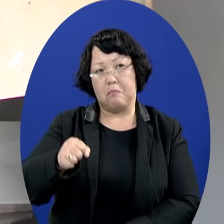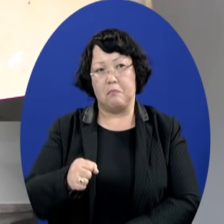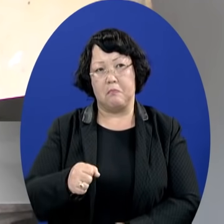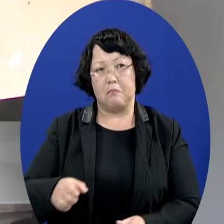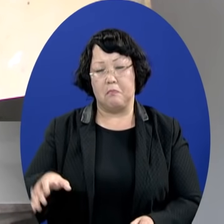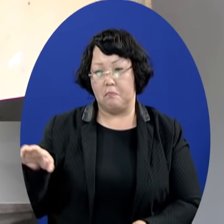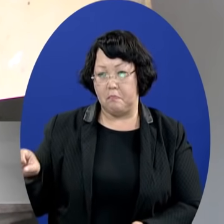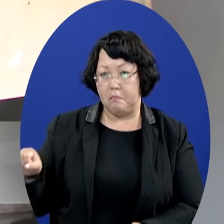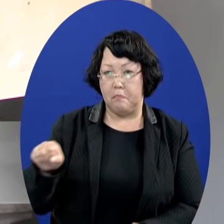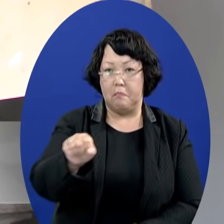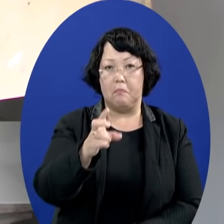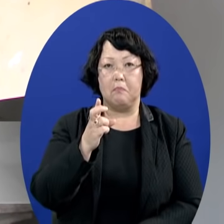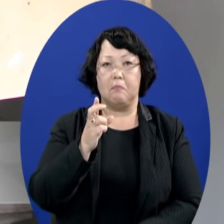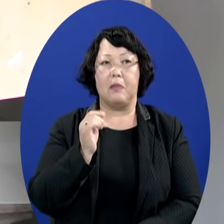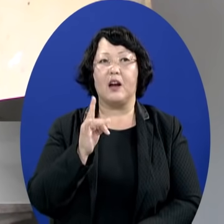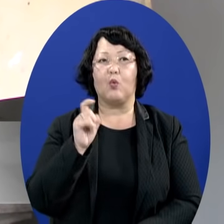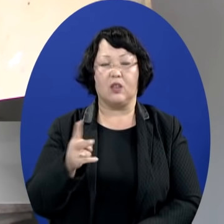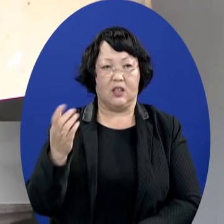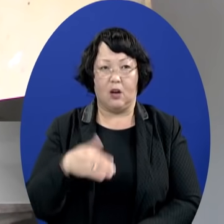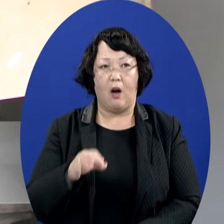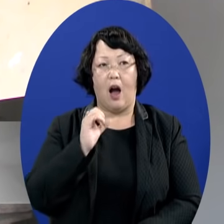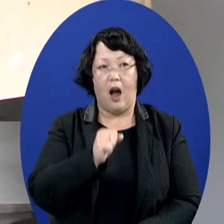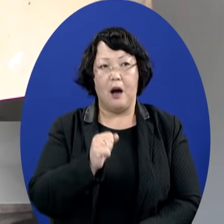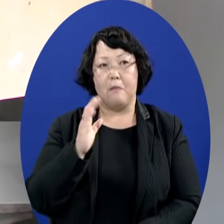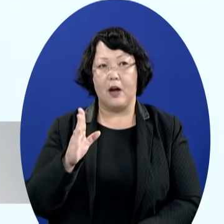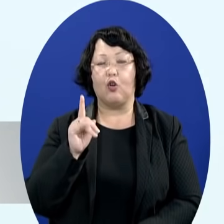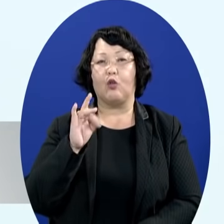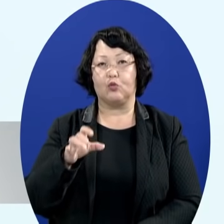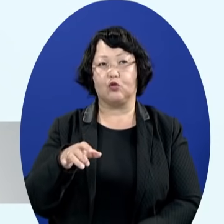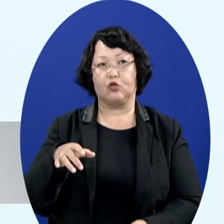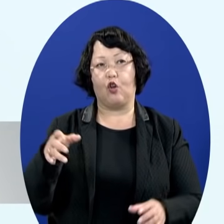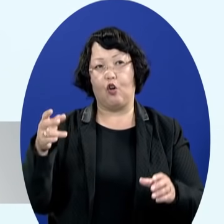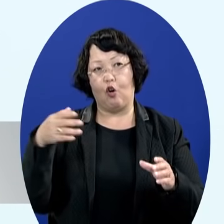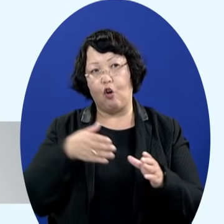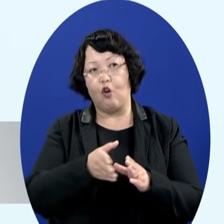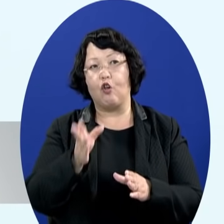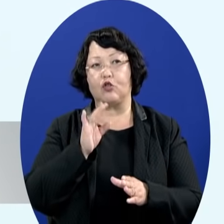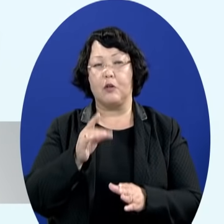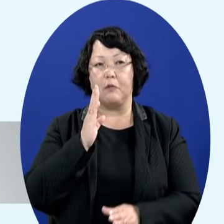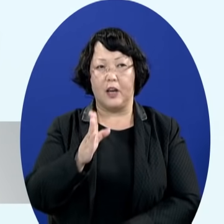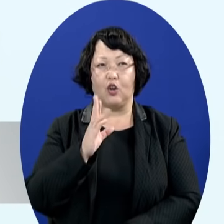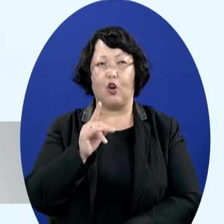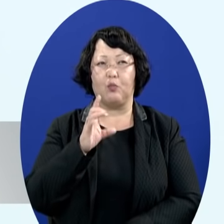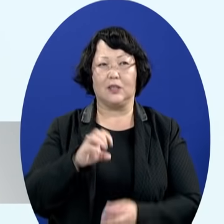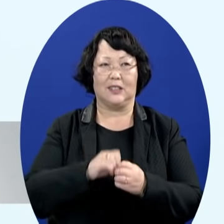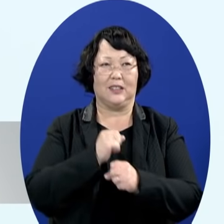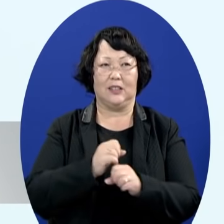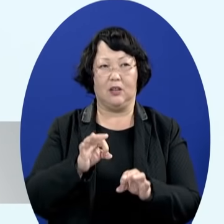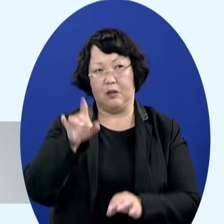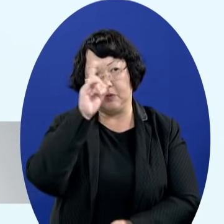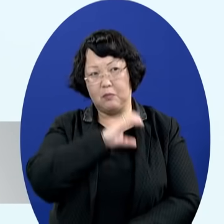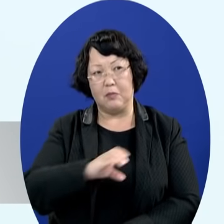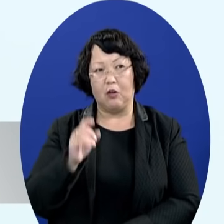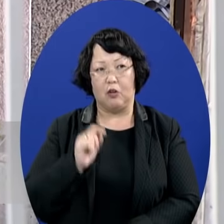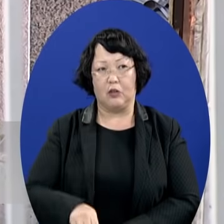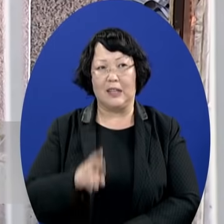байгааг тэрээр ярьлаа. А, Б корпусууд хонглоор холбогдоно. Одоогоор Б корпусын ажил явахгүй байгаа учир эмнэлэг энэ онд